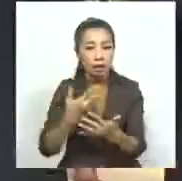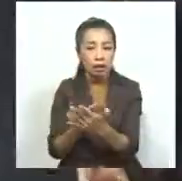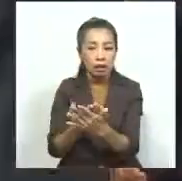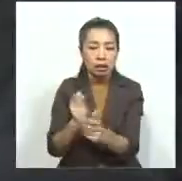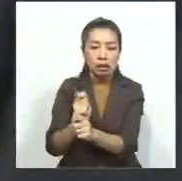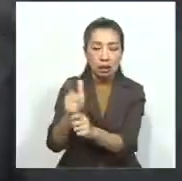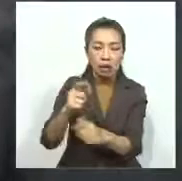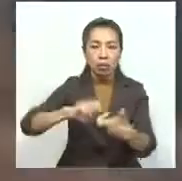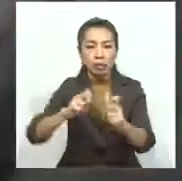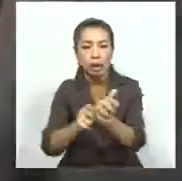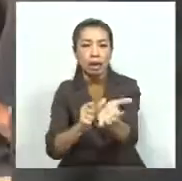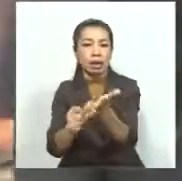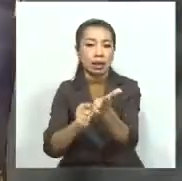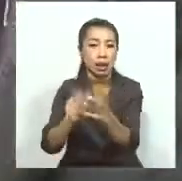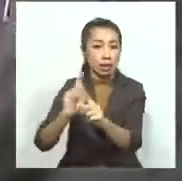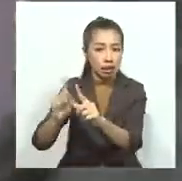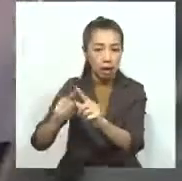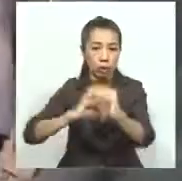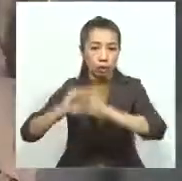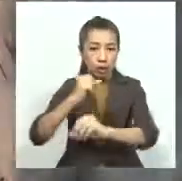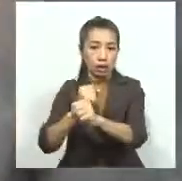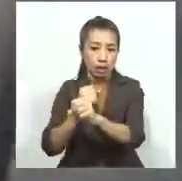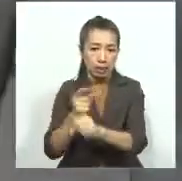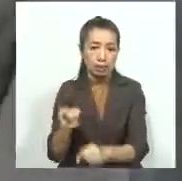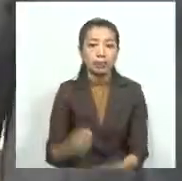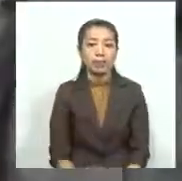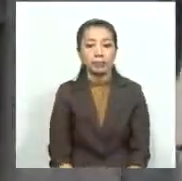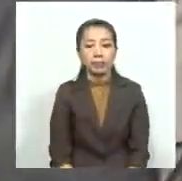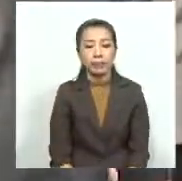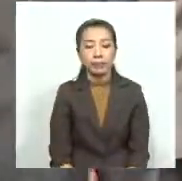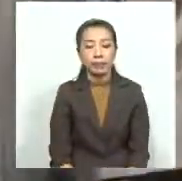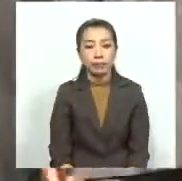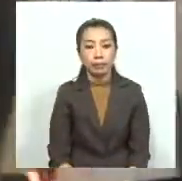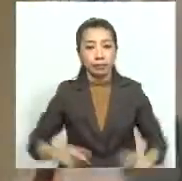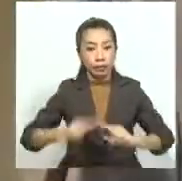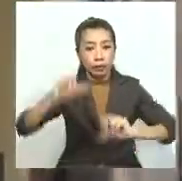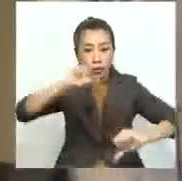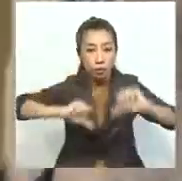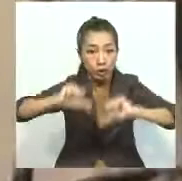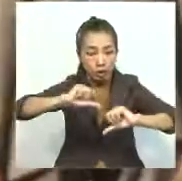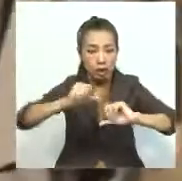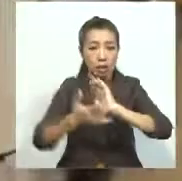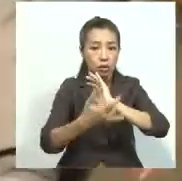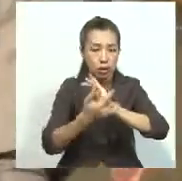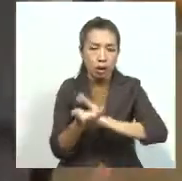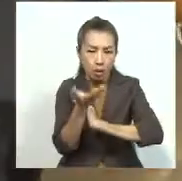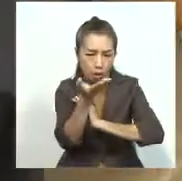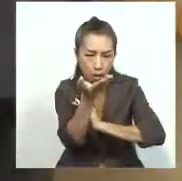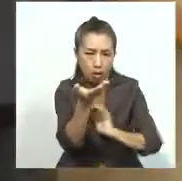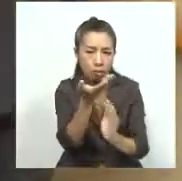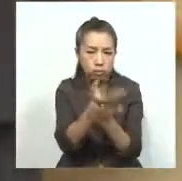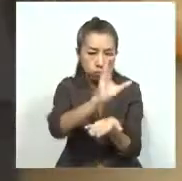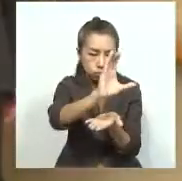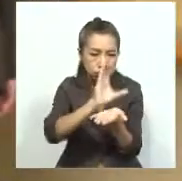ยเพื่อแก้ไขปัญหาผลกระทบจากโครงการฝายราศีสไลด์กระทรวงวิทยาศาสตร์และเทคโนโลยีขออนุมัติรายการ